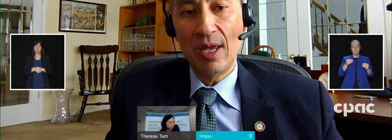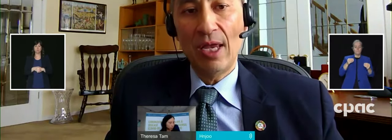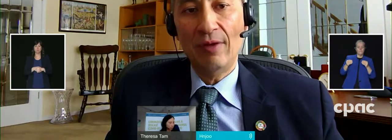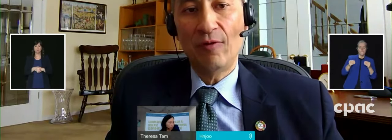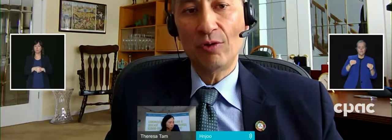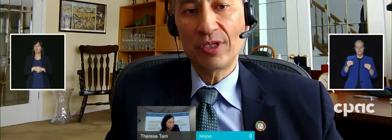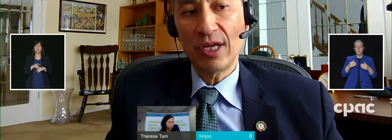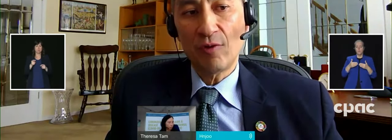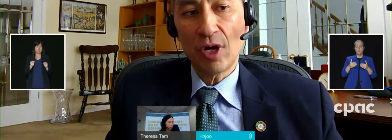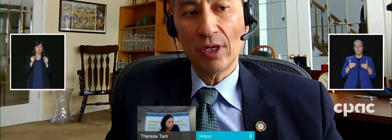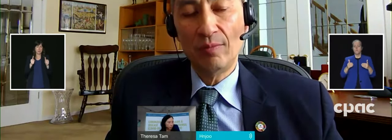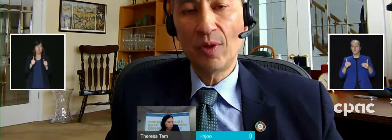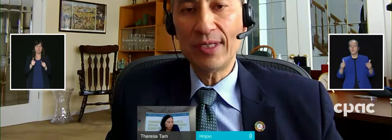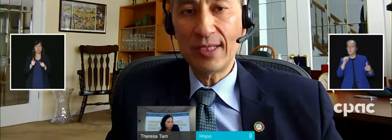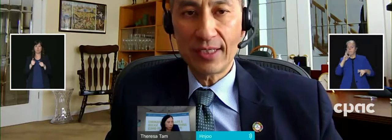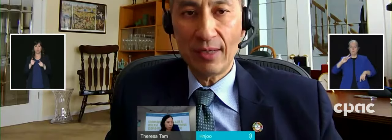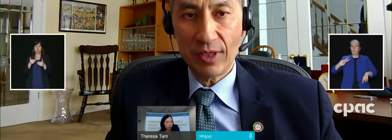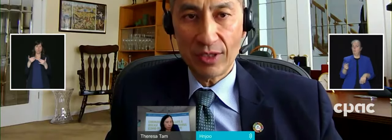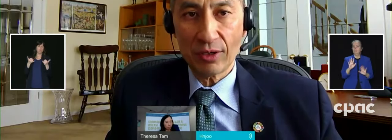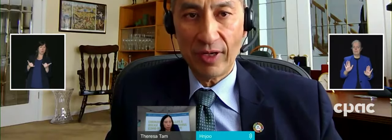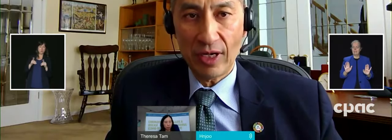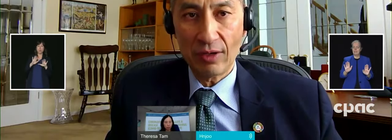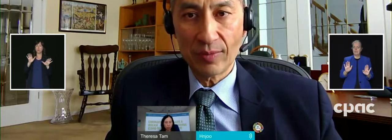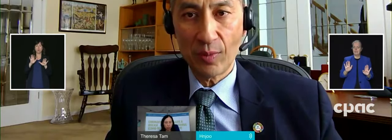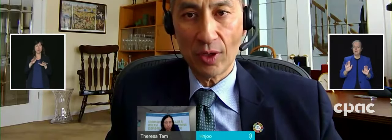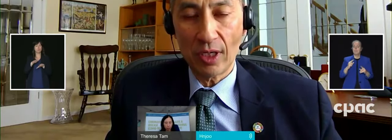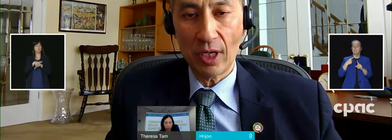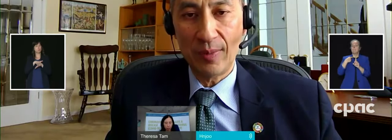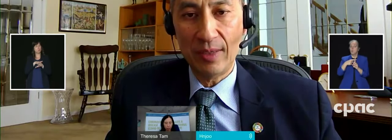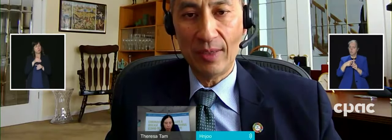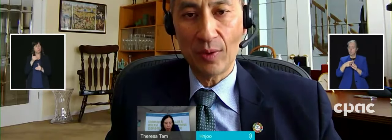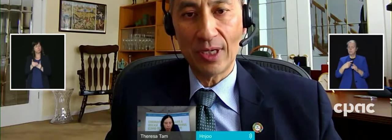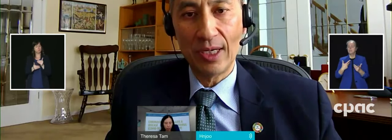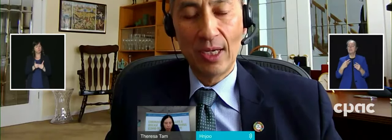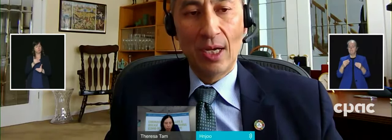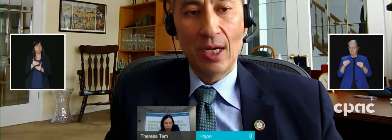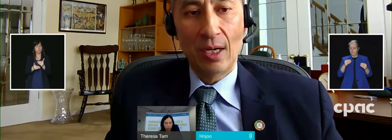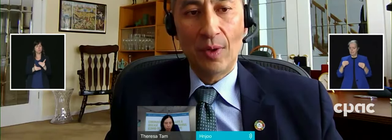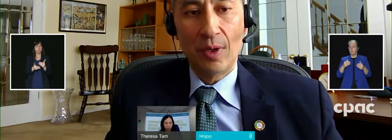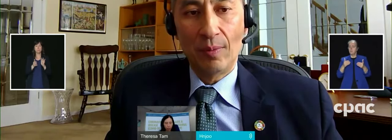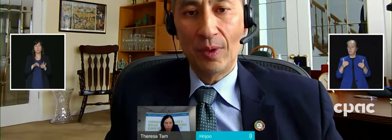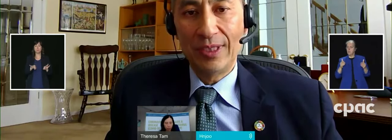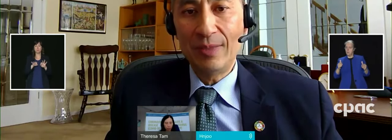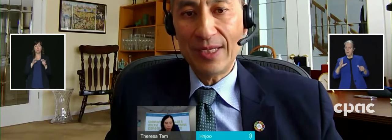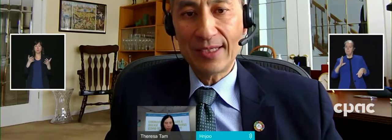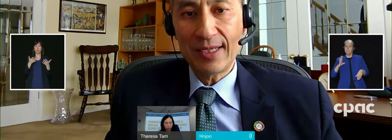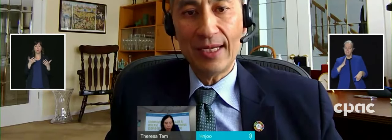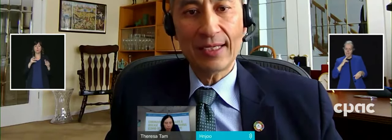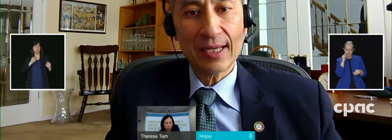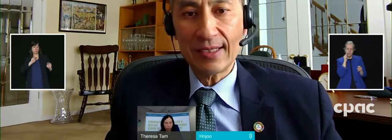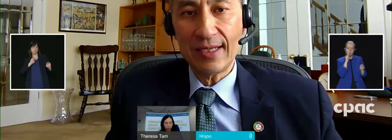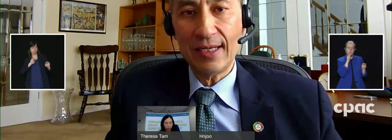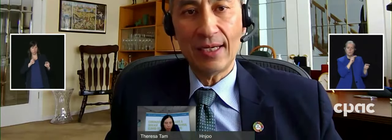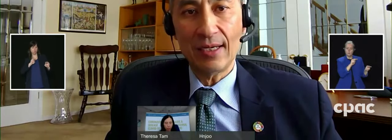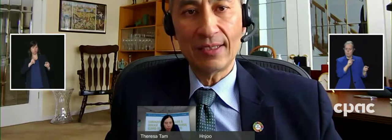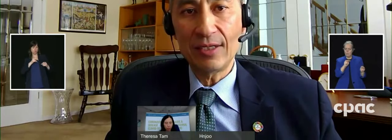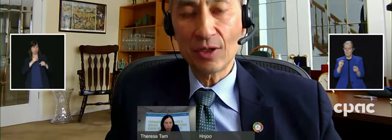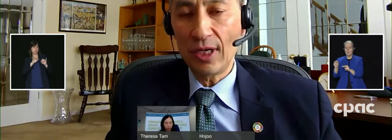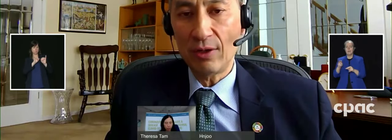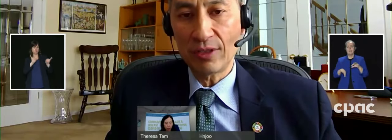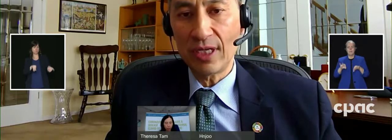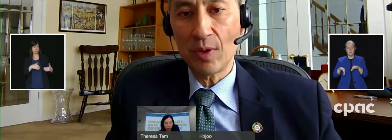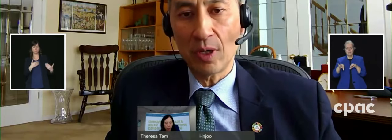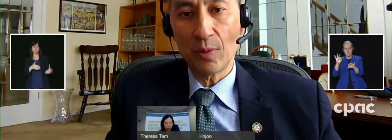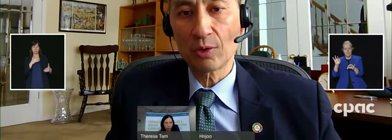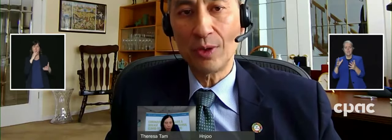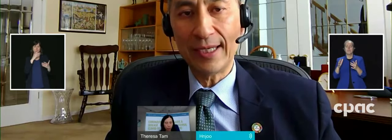rapidement. Et il faut aussi avoir un bon système de surveillance comme dit, pour dépister, tracer,